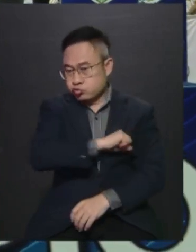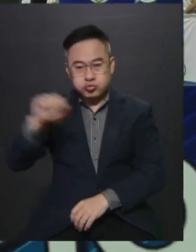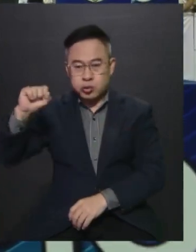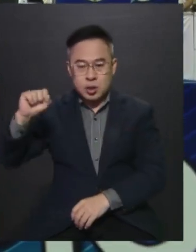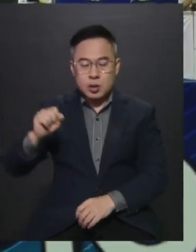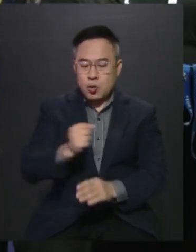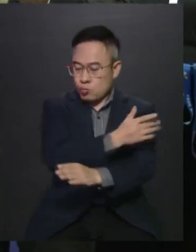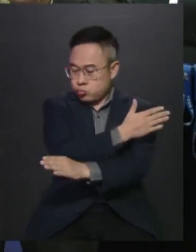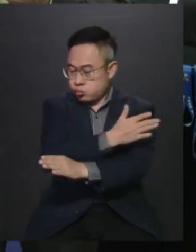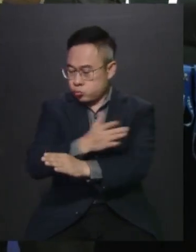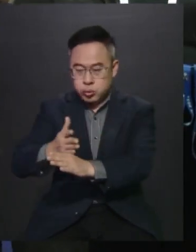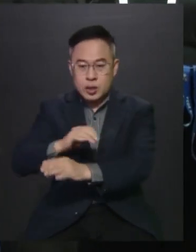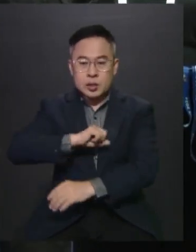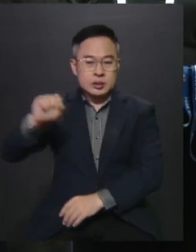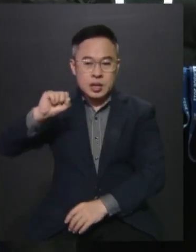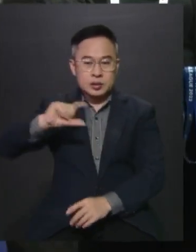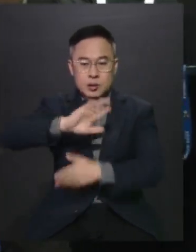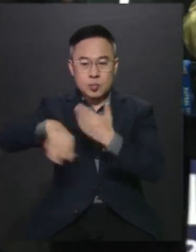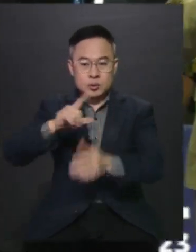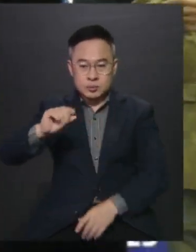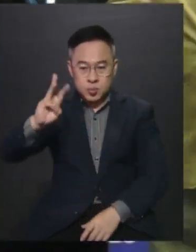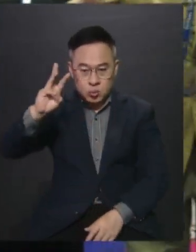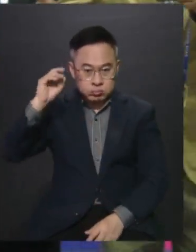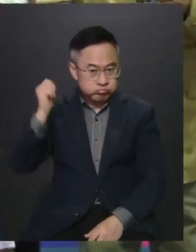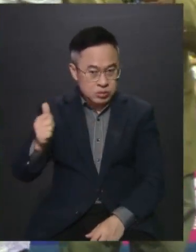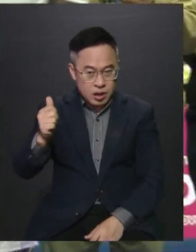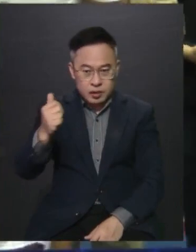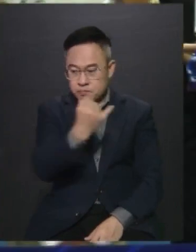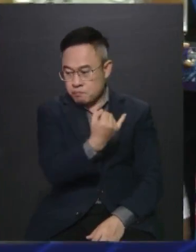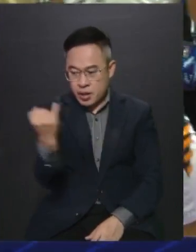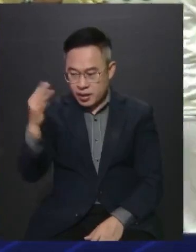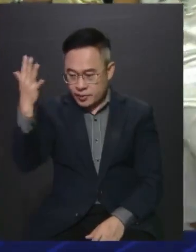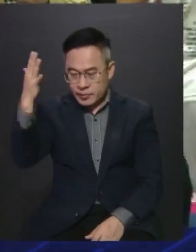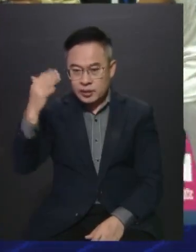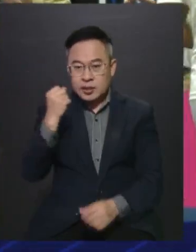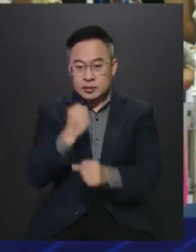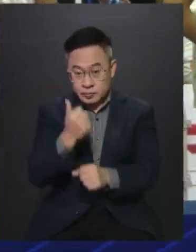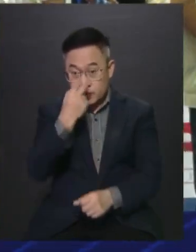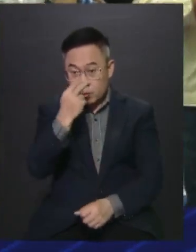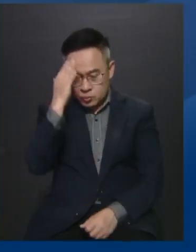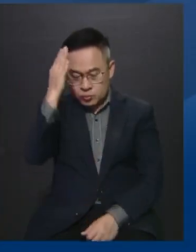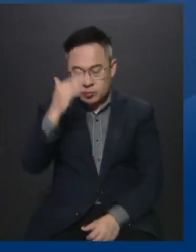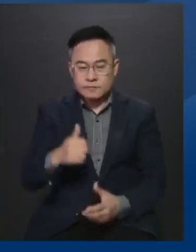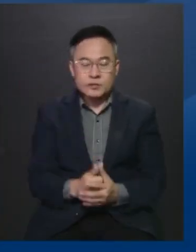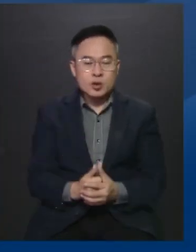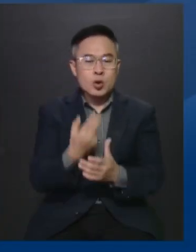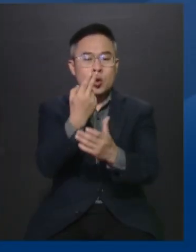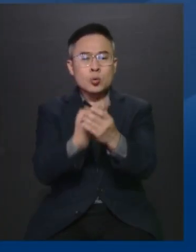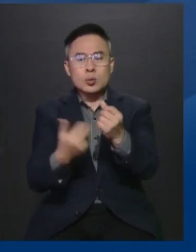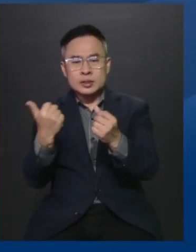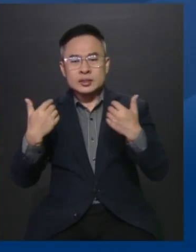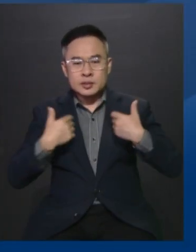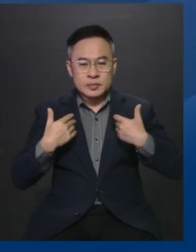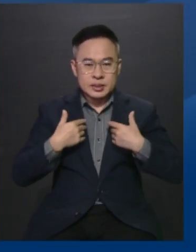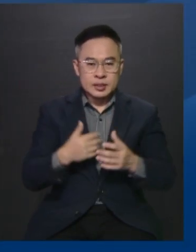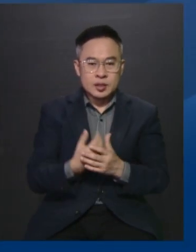รอลุ้นกันนะคะบุกไปเยือนสุราษฎร์ธานีนะคะทีนี้ผลการแข่งขันคู่อื่นๆนะคะนอกจากคู่